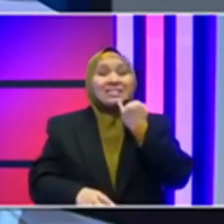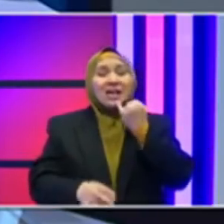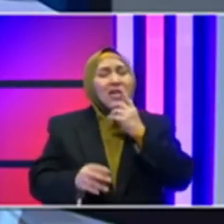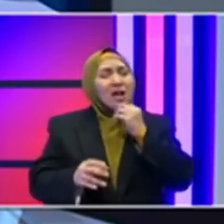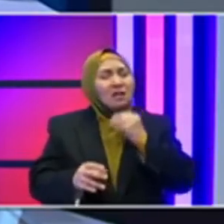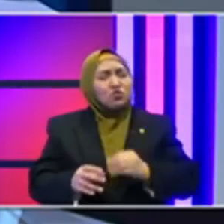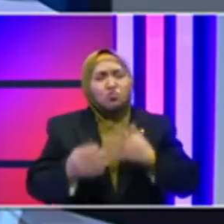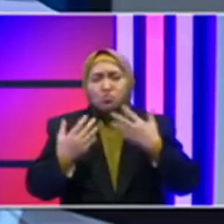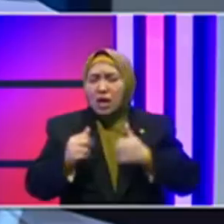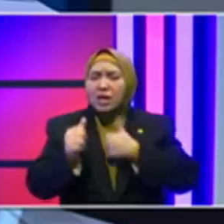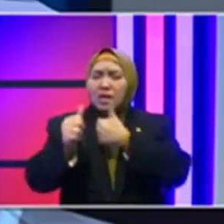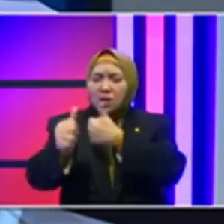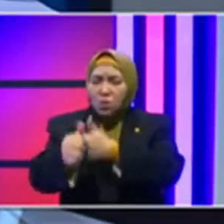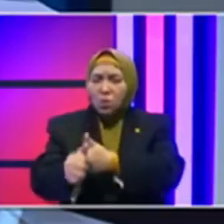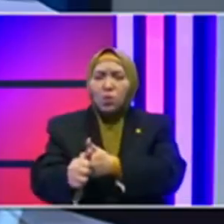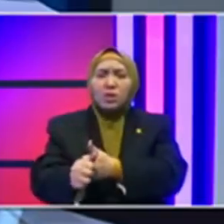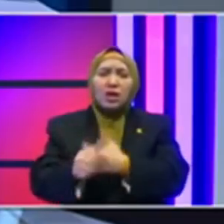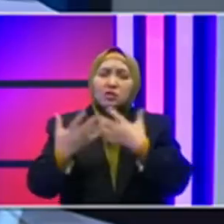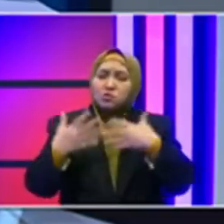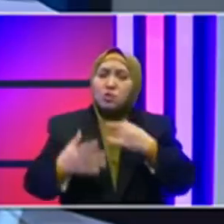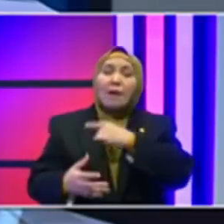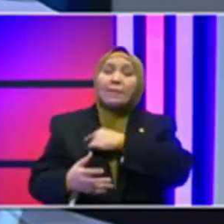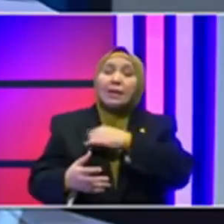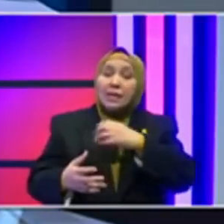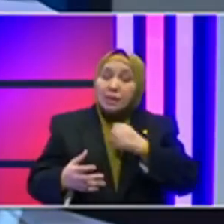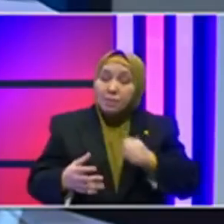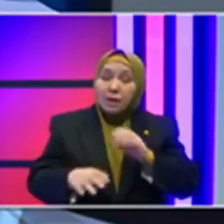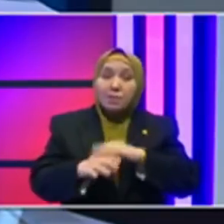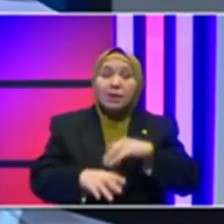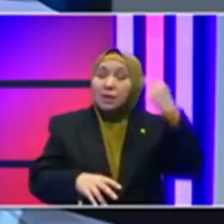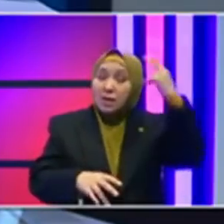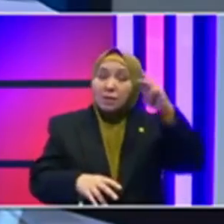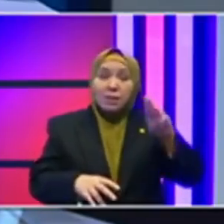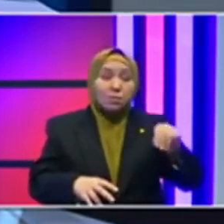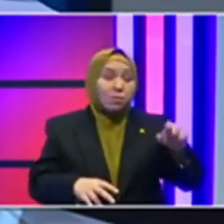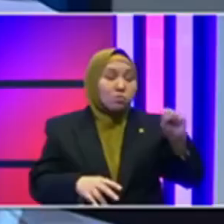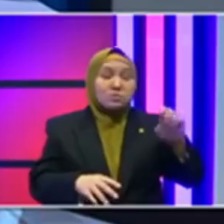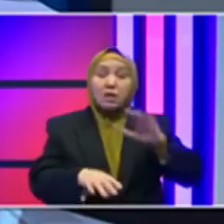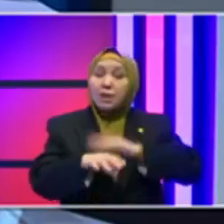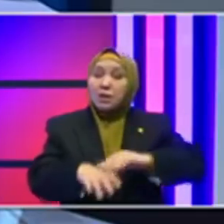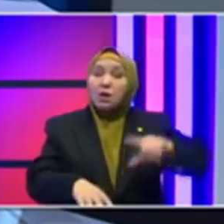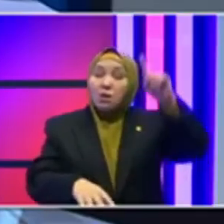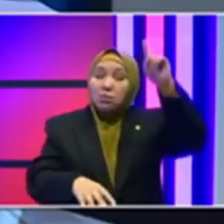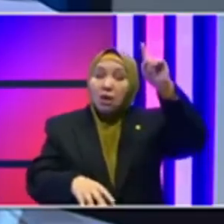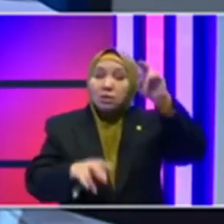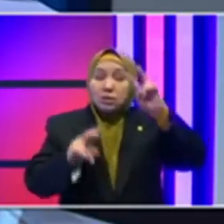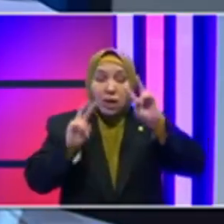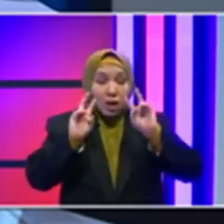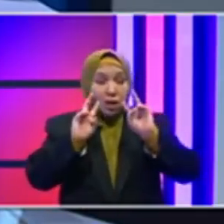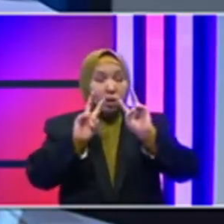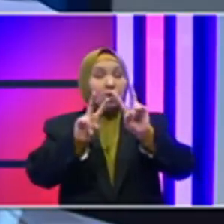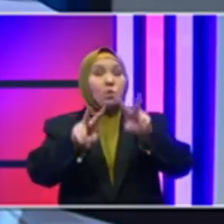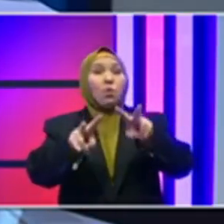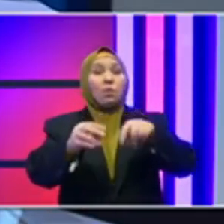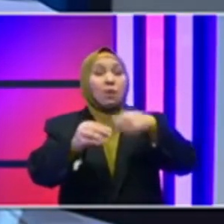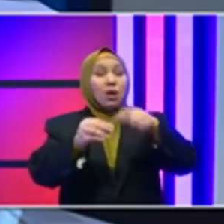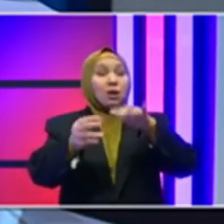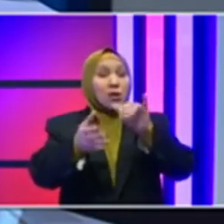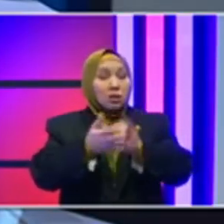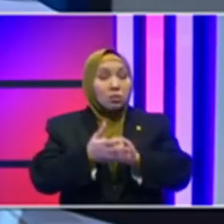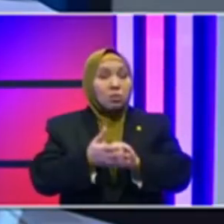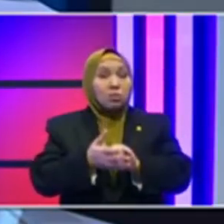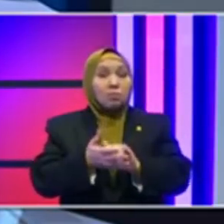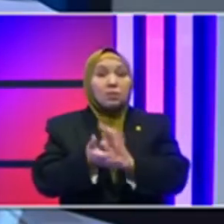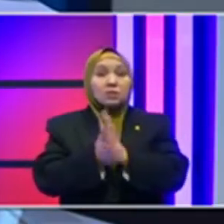Nabi Musa Alaihissalam yang telah pun beriman kepada nabi Musa kepada Allah aku bila mereka menyaksikan perkara itu